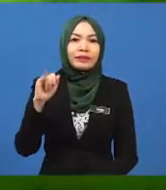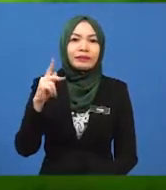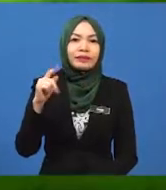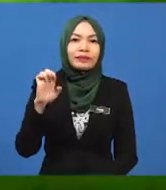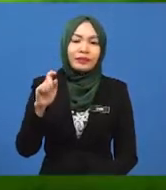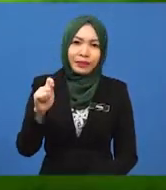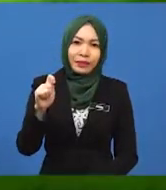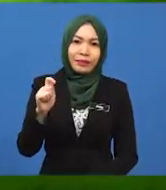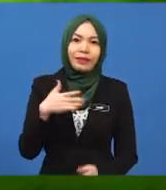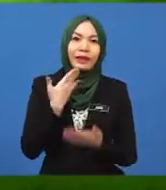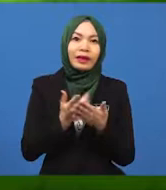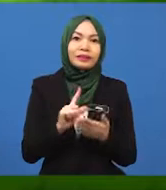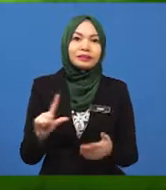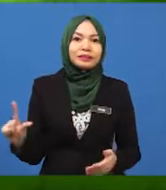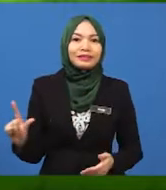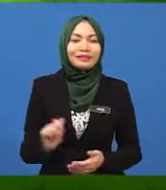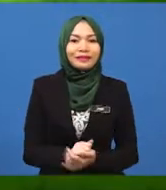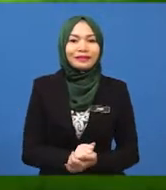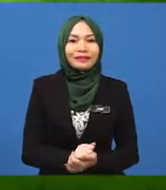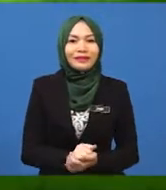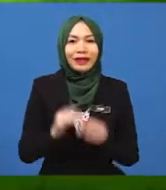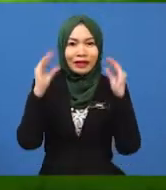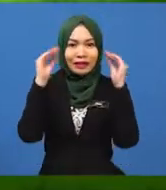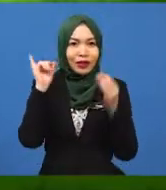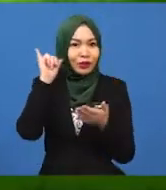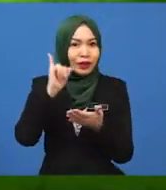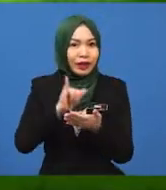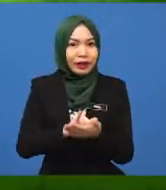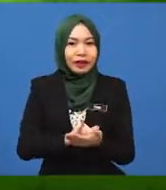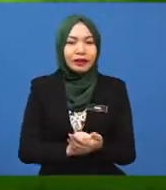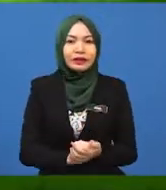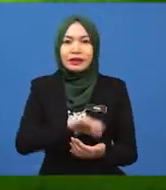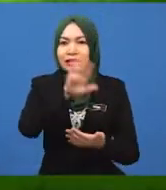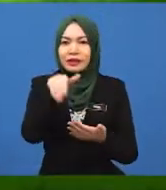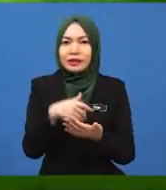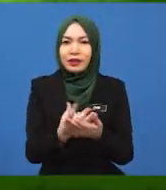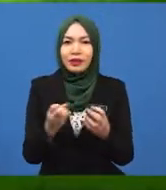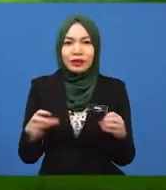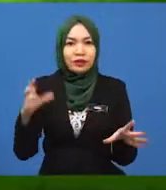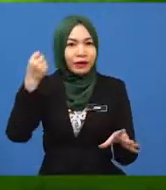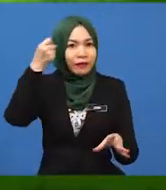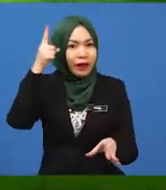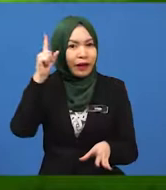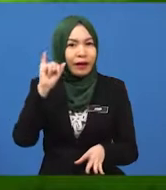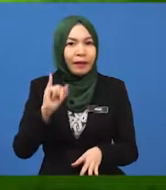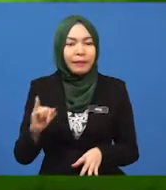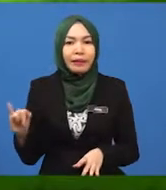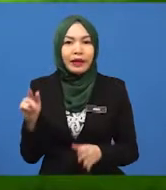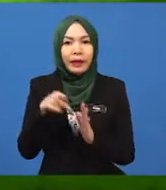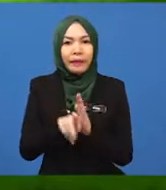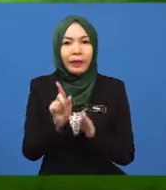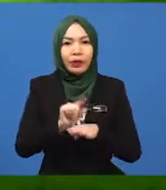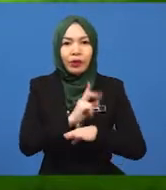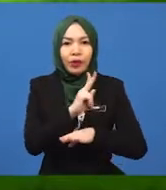Baiklah murid-murid, cikgu yakin semua telah memahami penggunaan